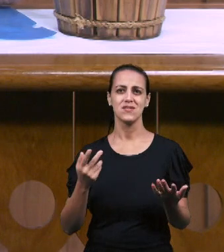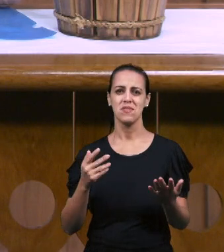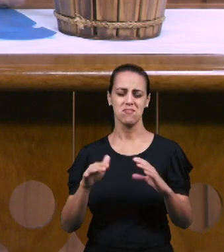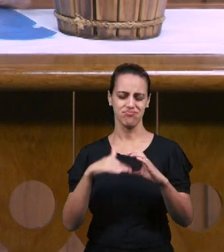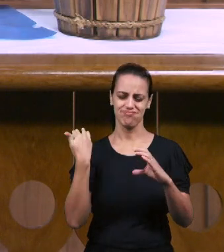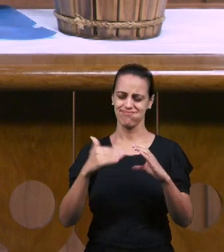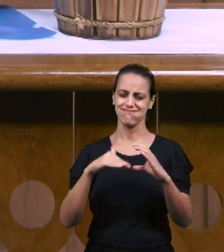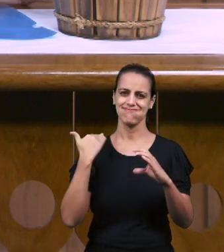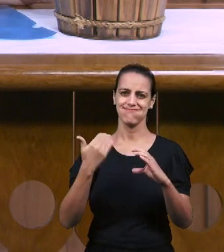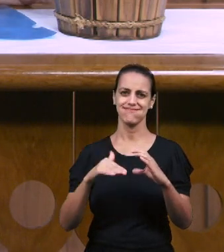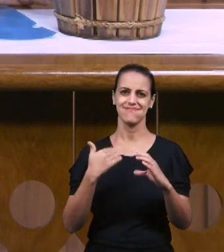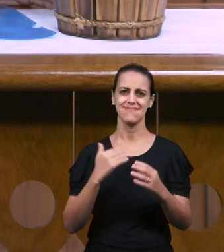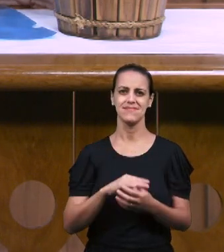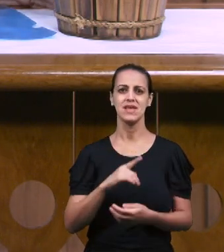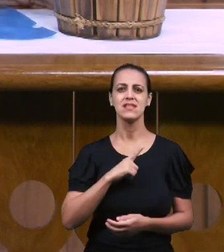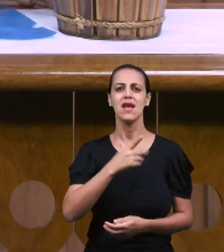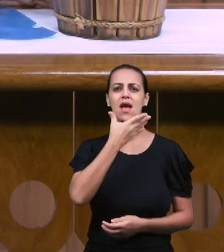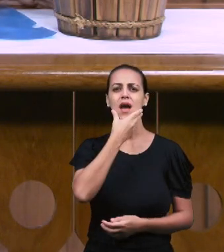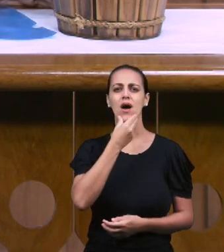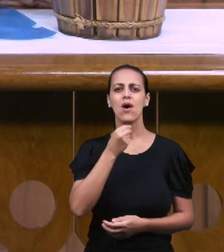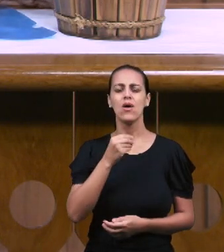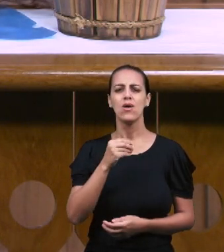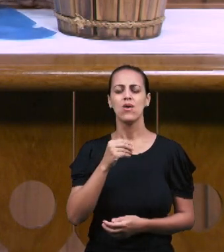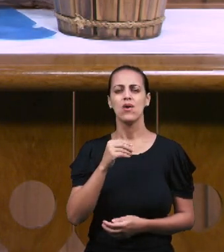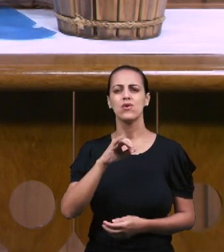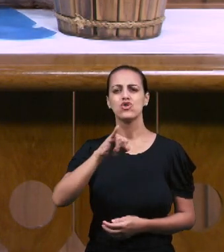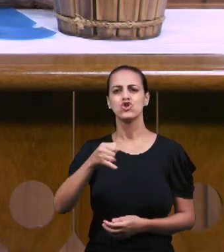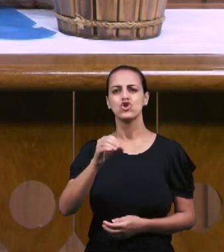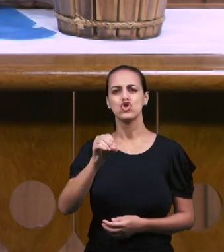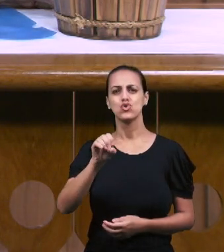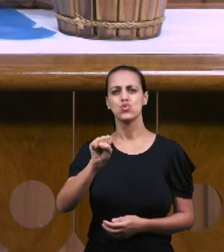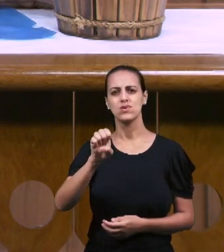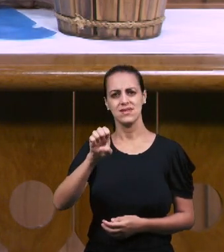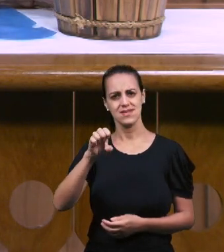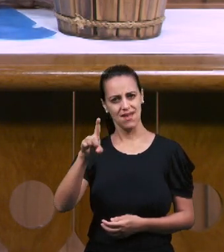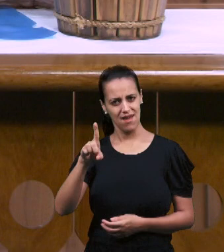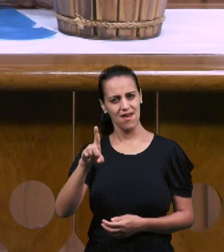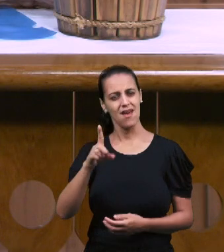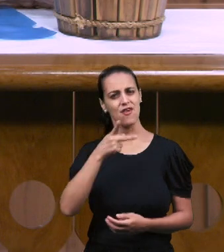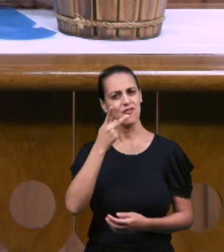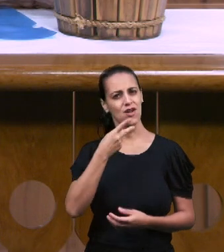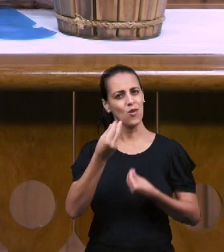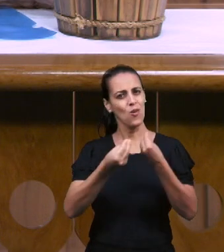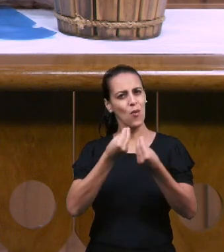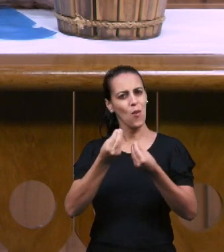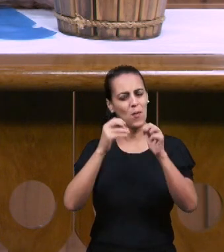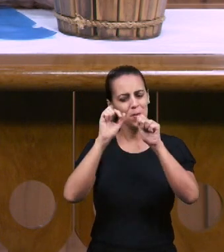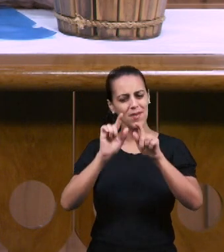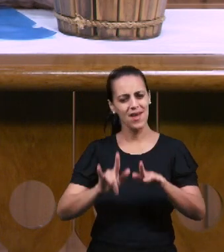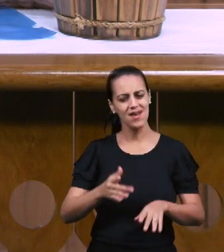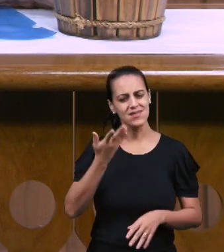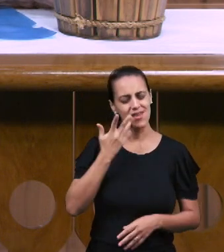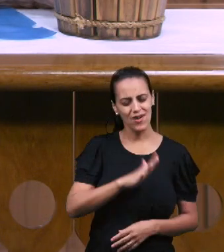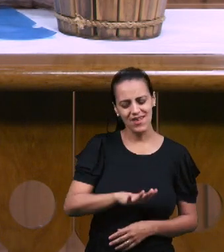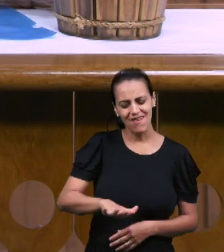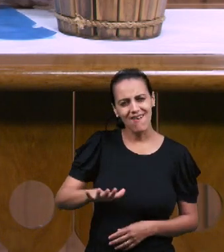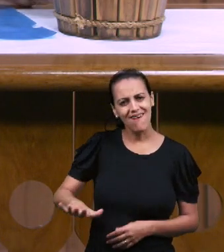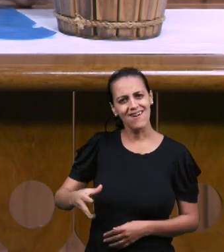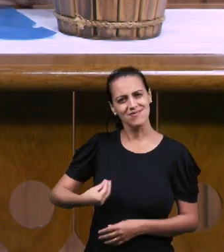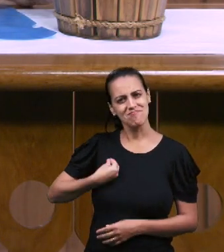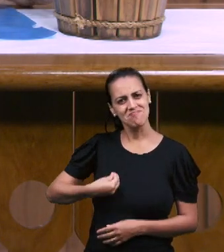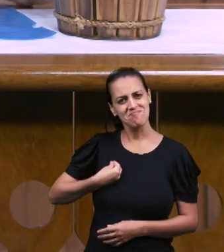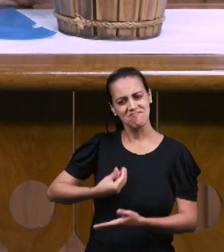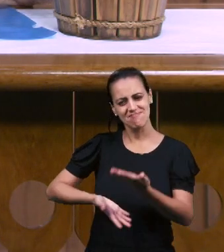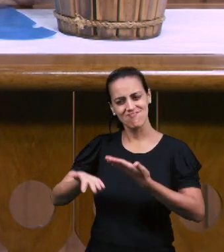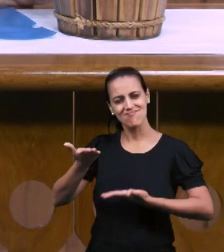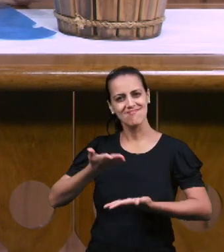frère José de Luz. Il parle de la grande bénédiction de la participation des enfants. D'autres font référence